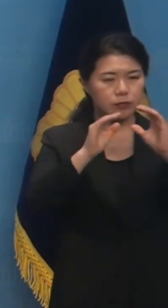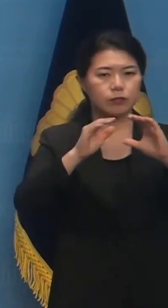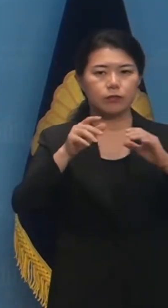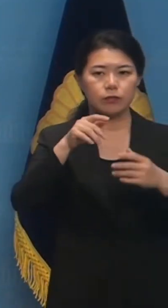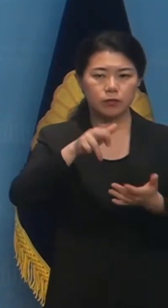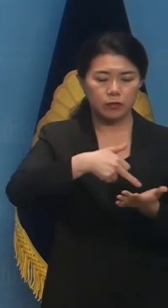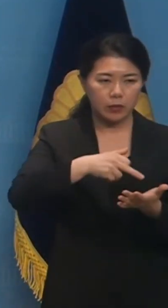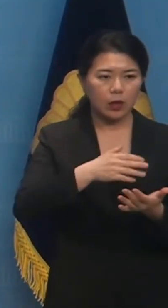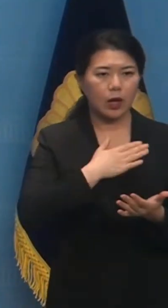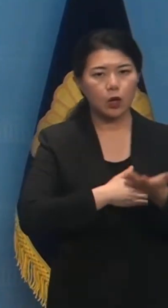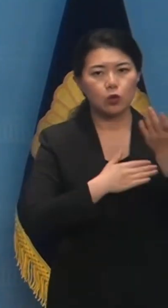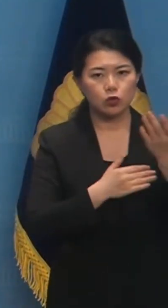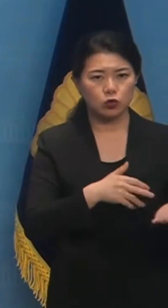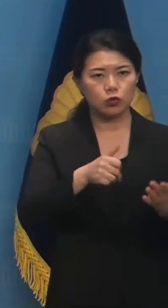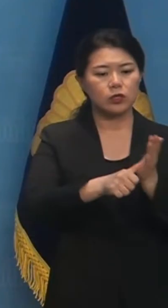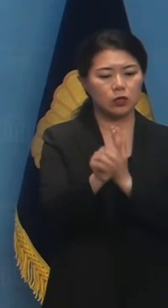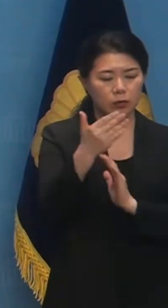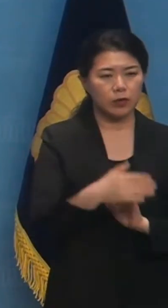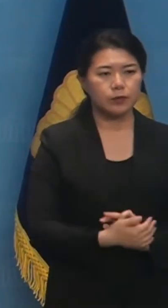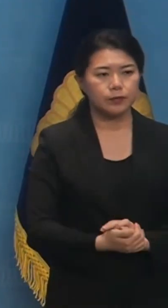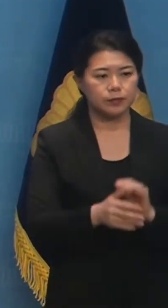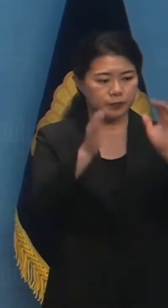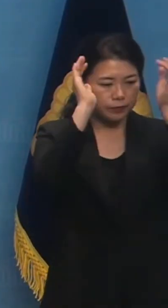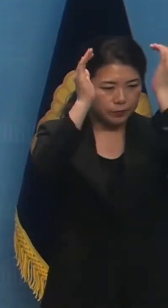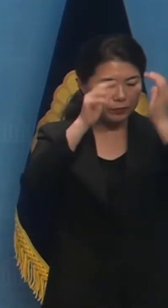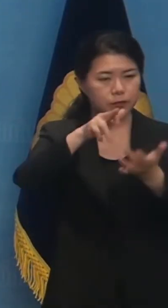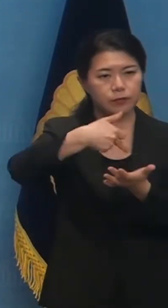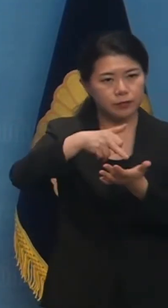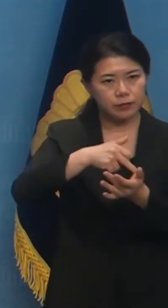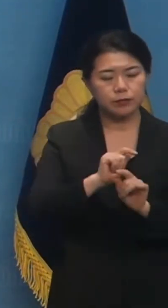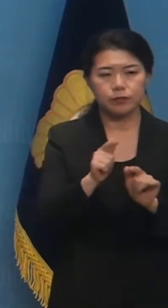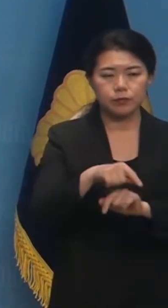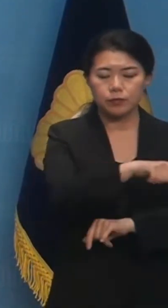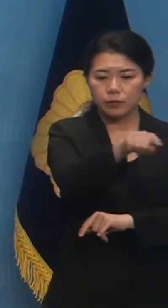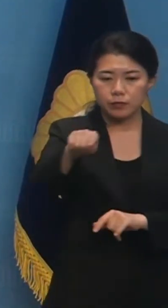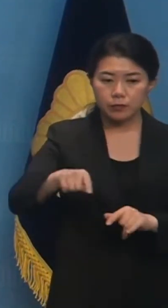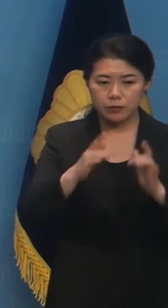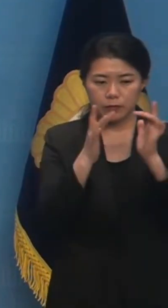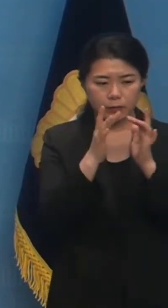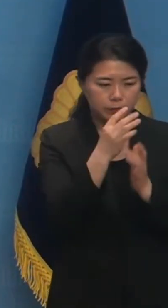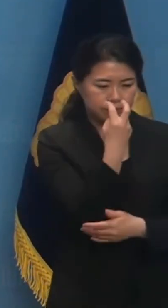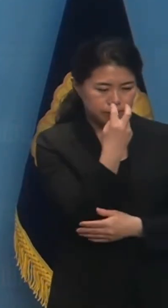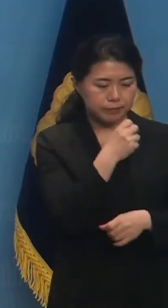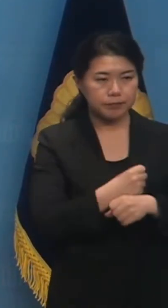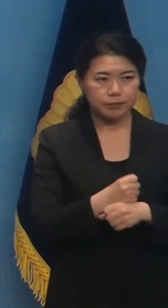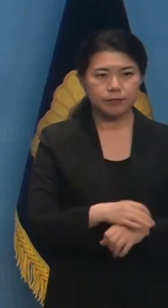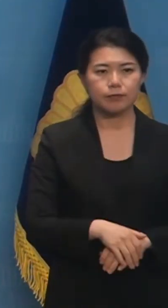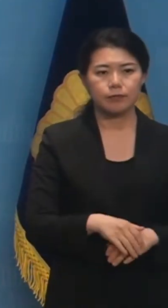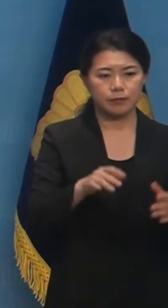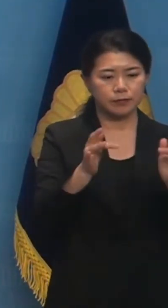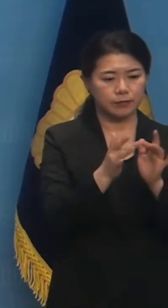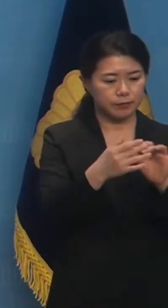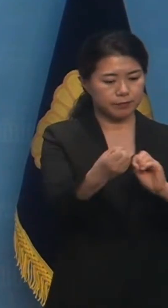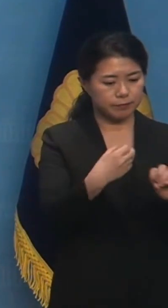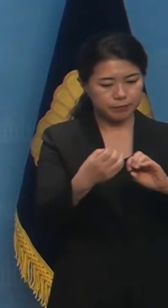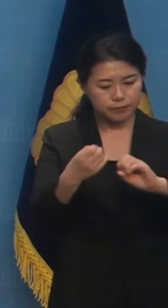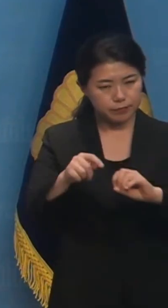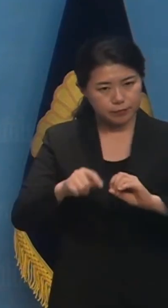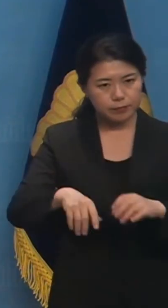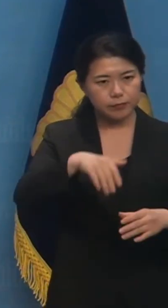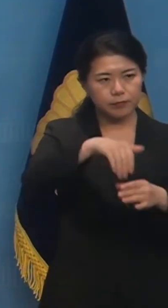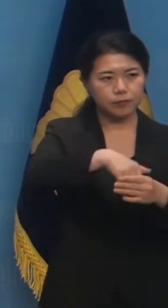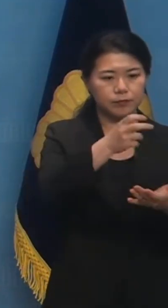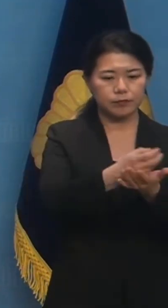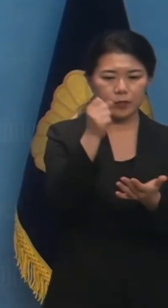삭제됩니다. 가짜뉴스 대응단은 네이버, 카카오 등 포털사이트를 집중 모니터해 댓글을 통한 선거법 위반